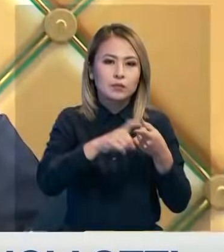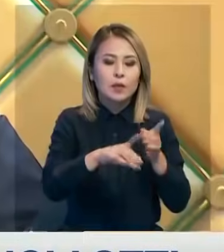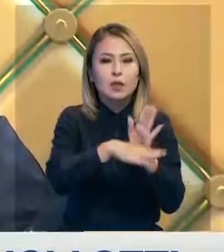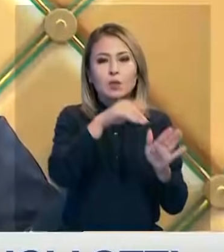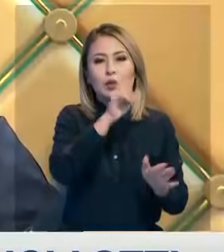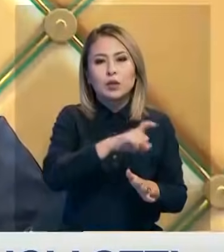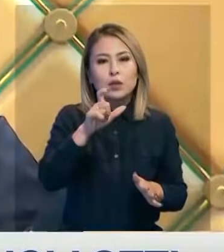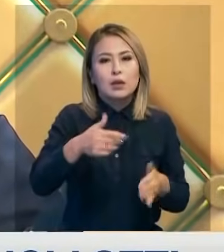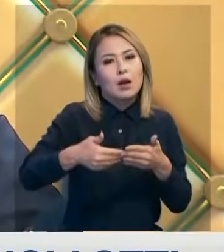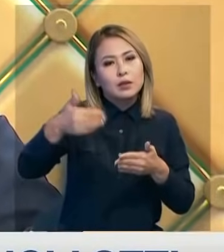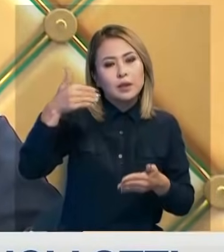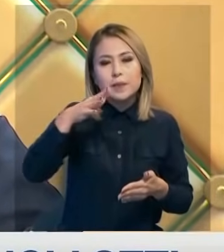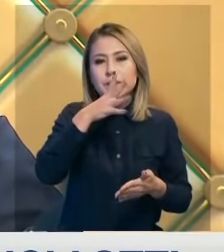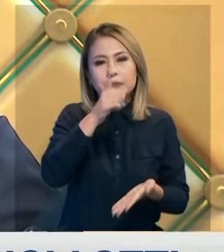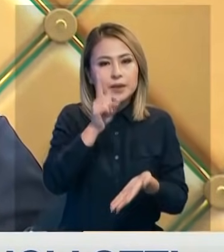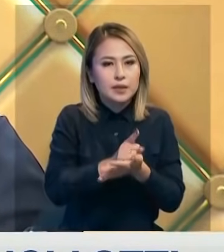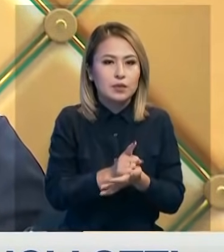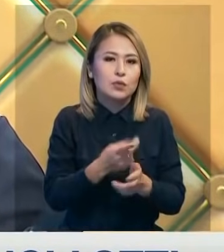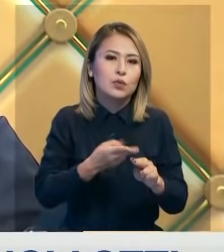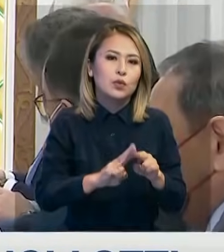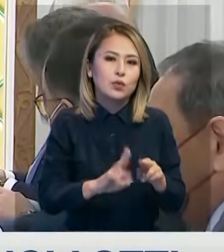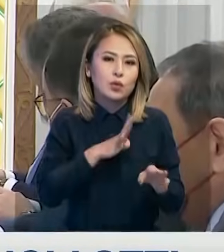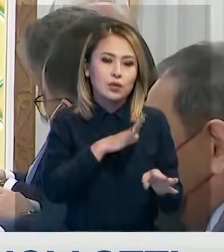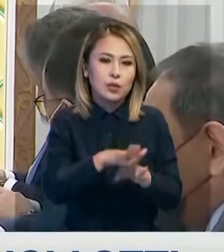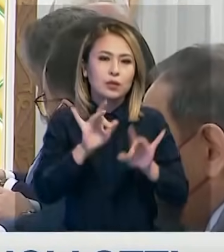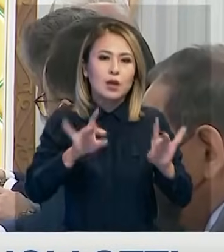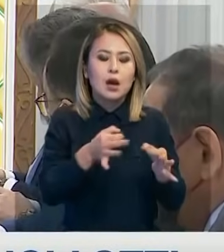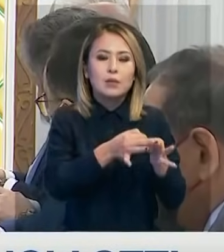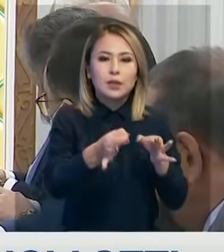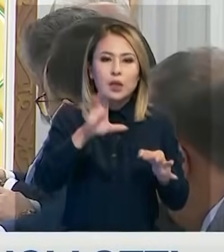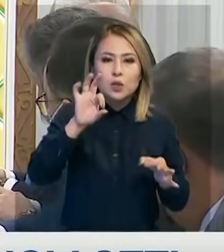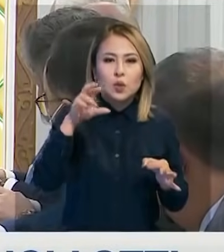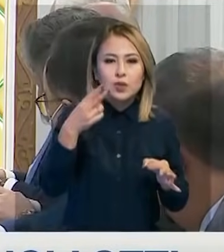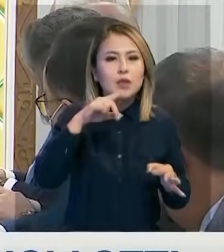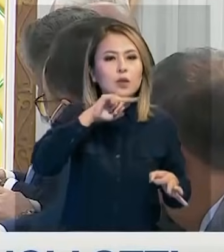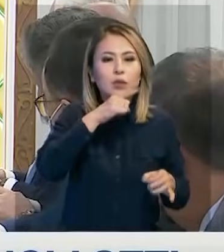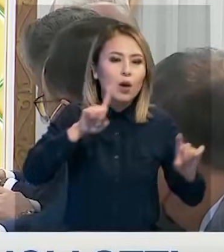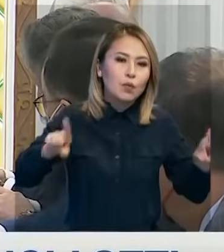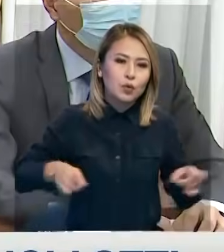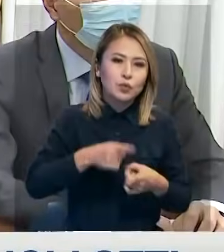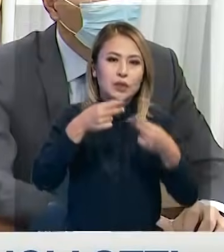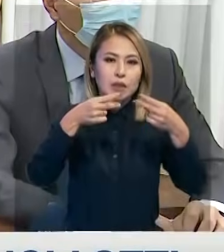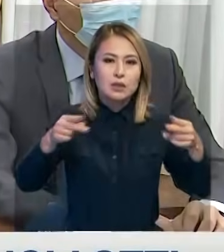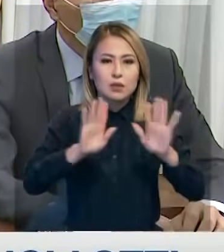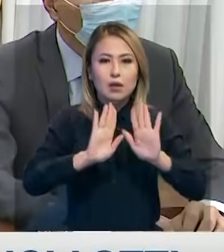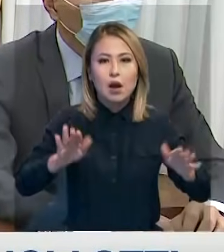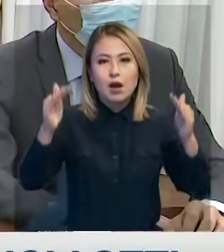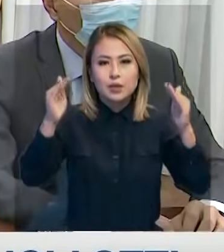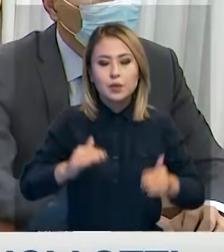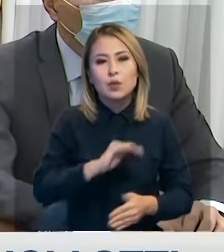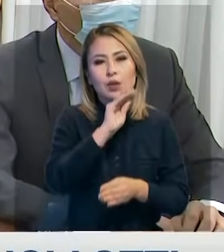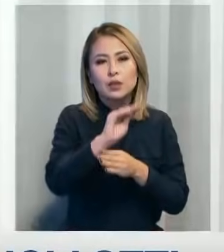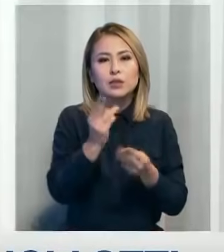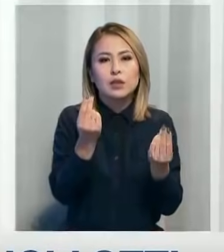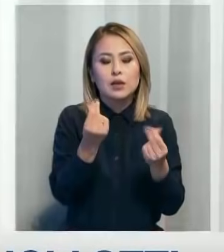соған байланысты депутаттардың алдында маңызды міндеттер тұрғанын айтты. Аймақтардың әлеуметтік экономикалық дамуындағы теңсіздіктерді